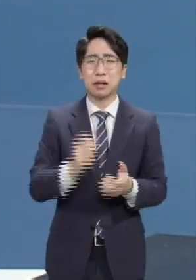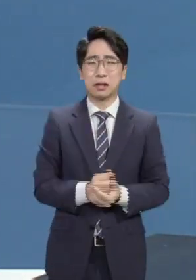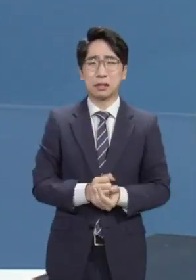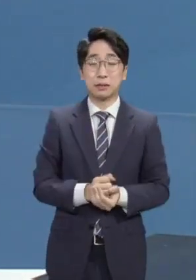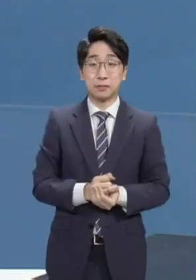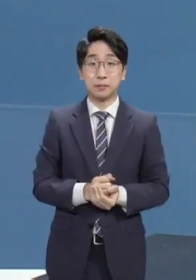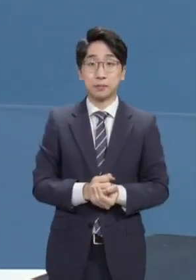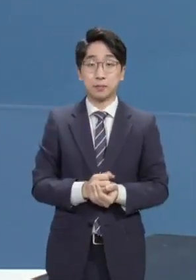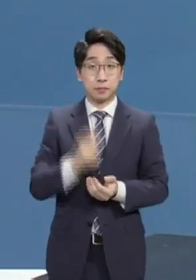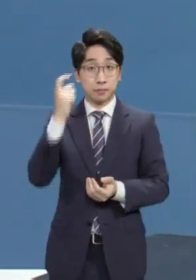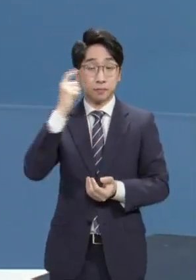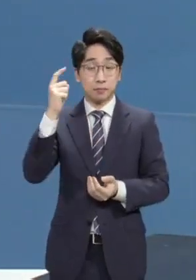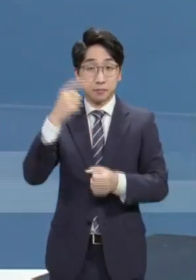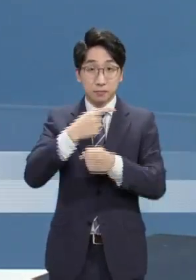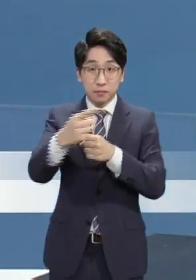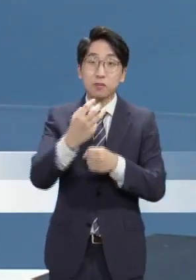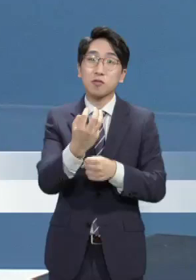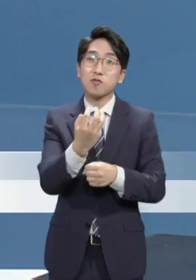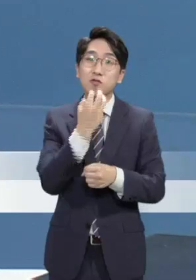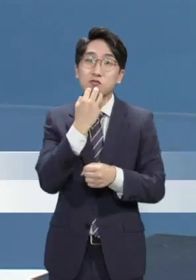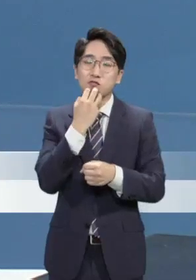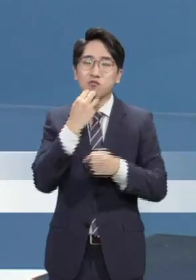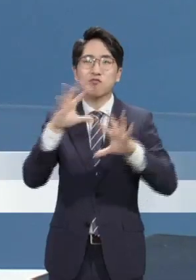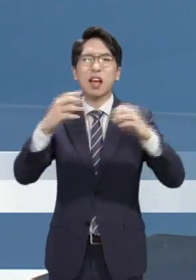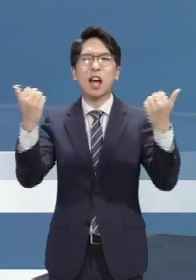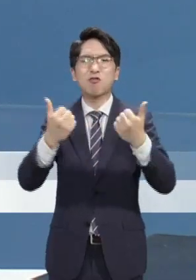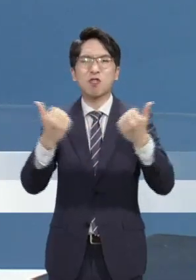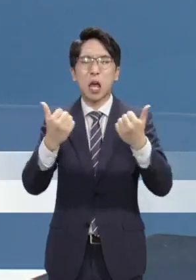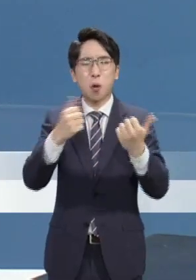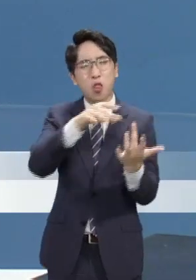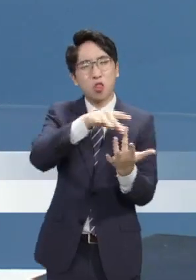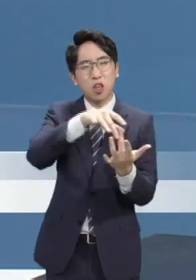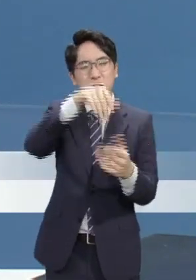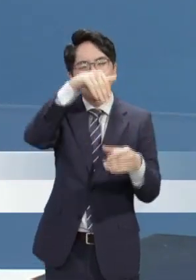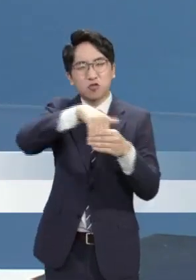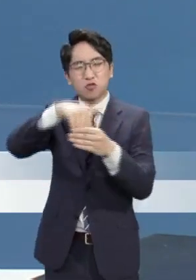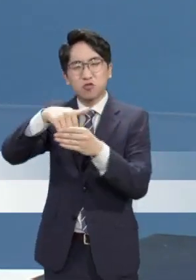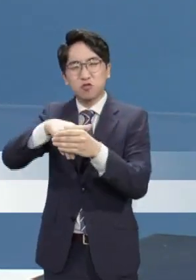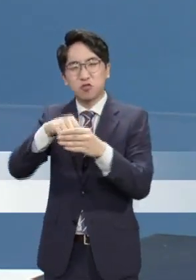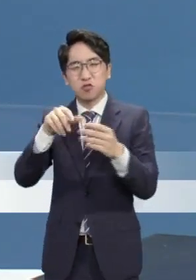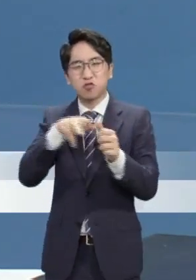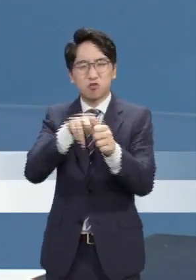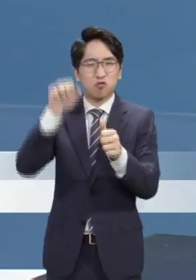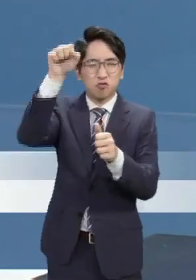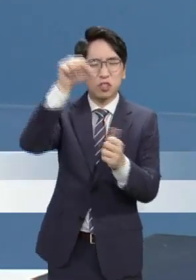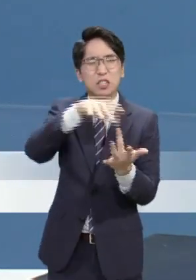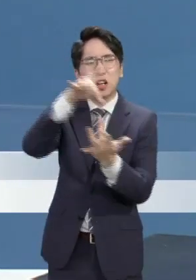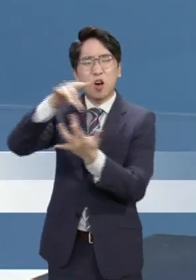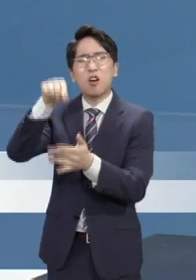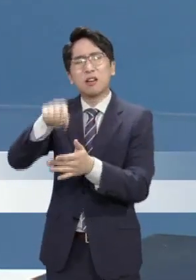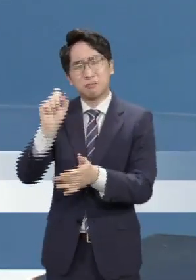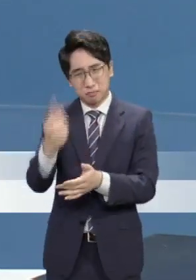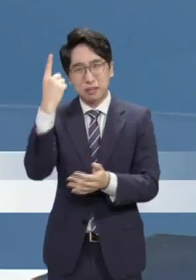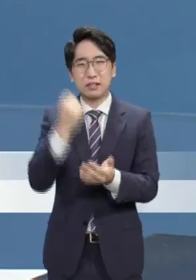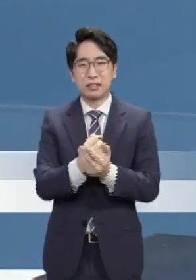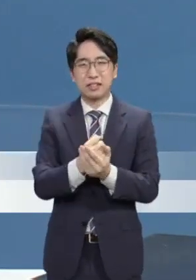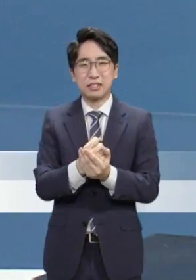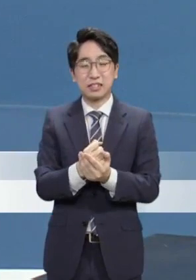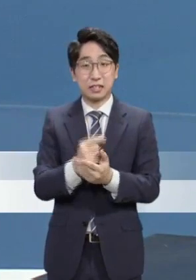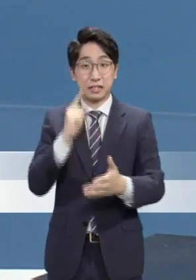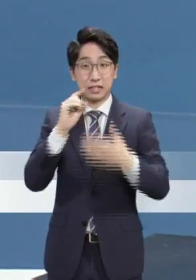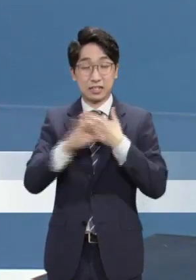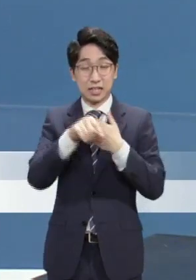내년 4월에 열린 국회의원 선거 때문입니다 4중 소리죠 내 4 어 뭐 이런 시설 1 유 차게 되면 은 당연히